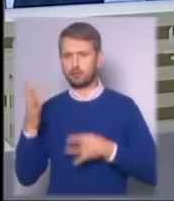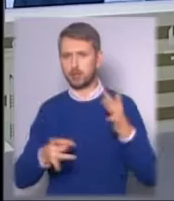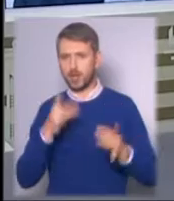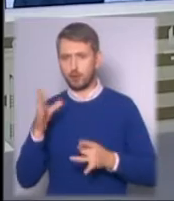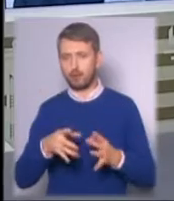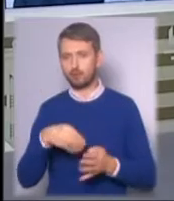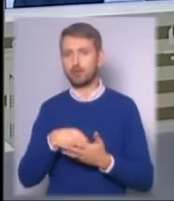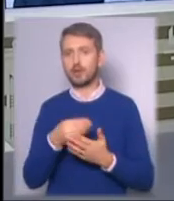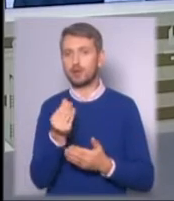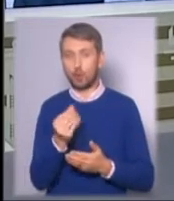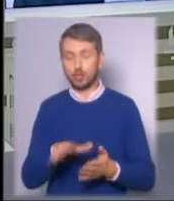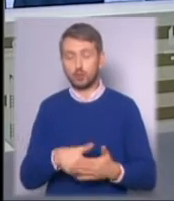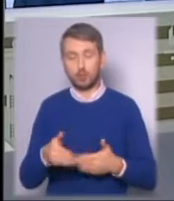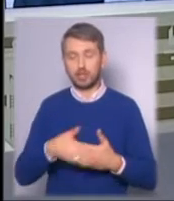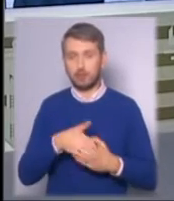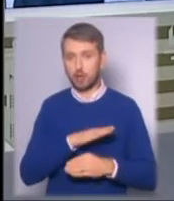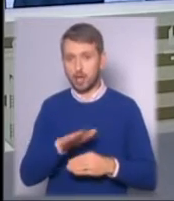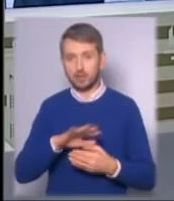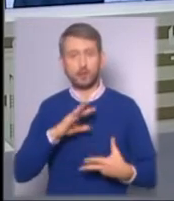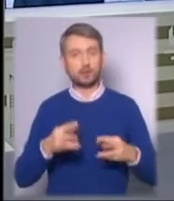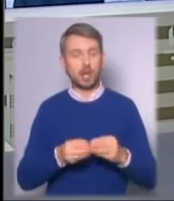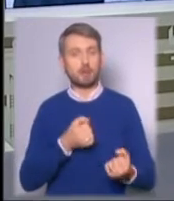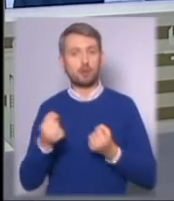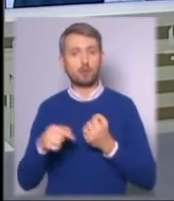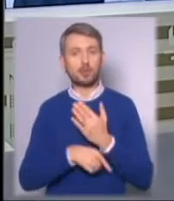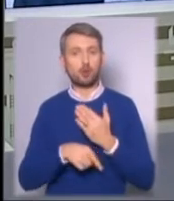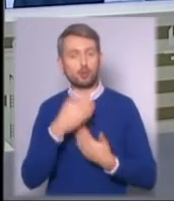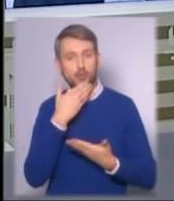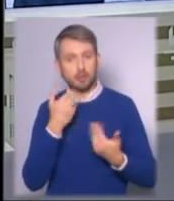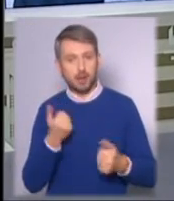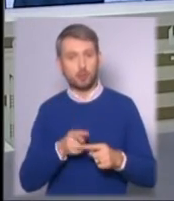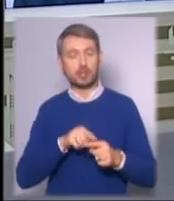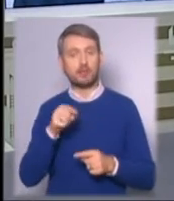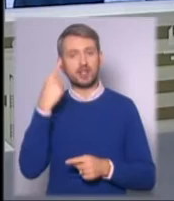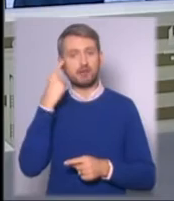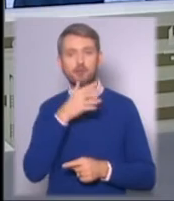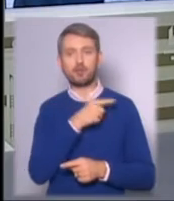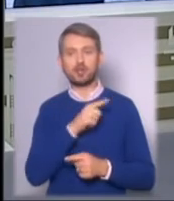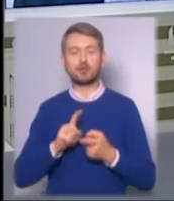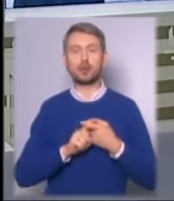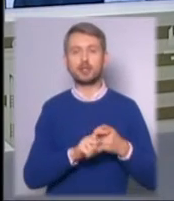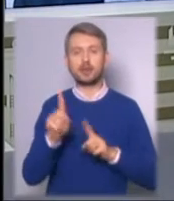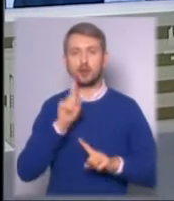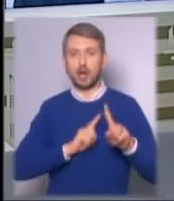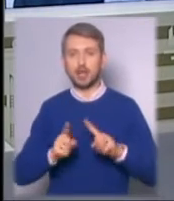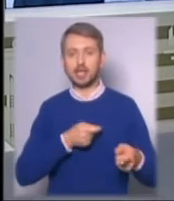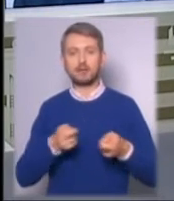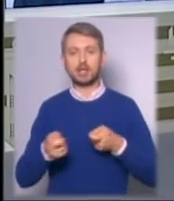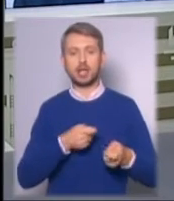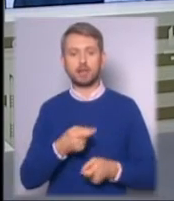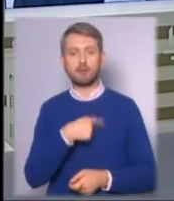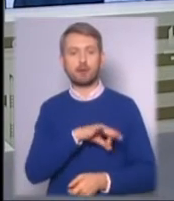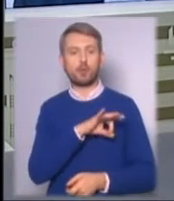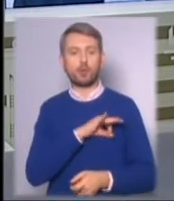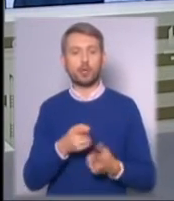покараний. Результатів боротьби з корупцією немає. Про це мер заявив під час координаційної наради керівників правоохоронних органів столиці щодо стану